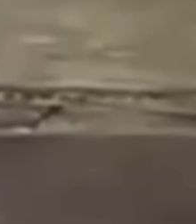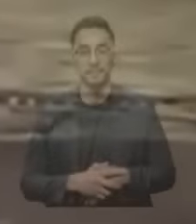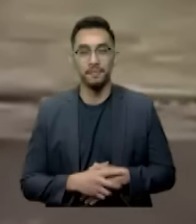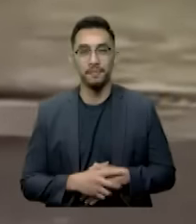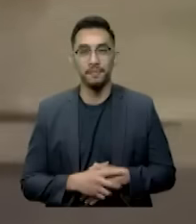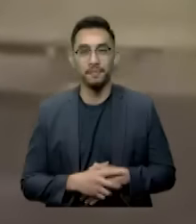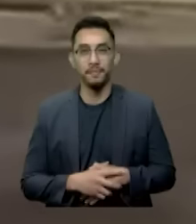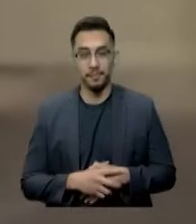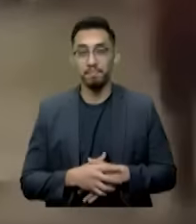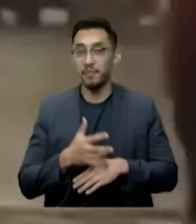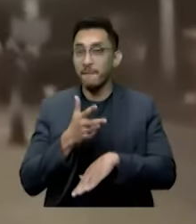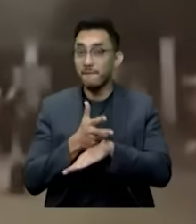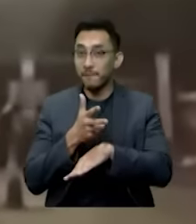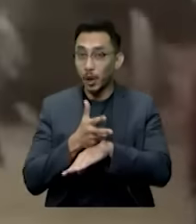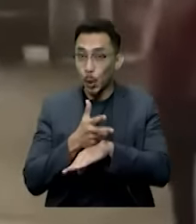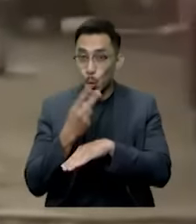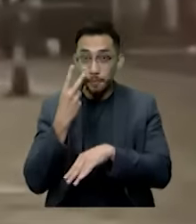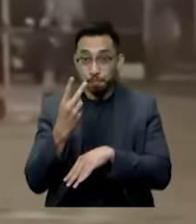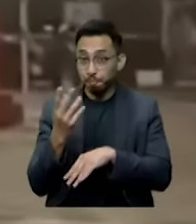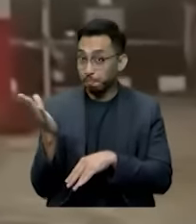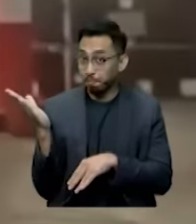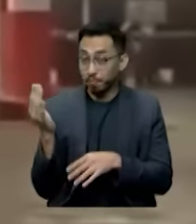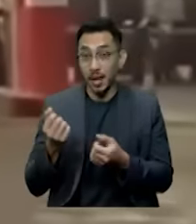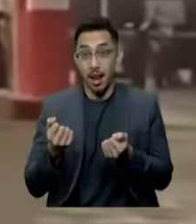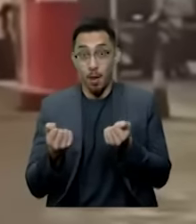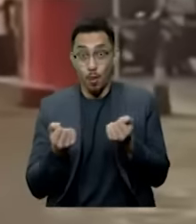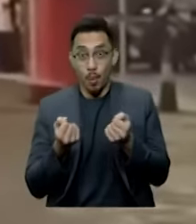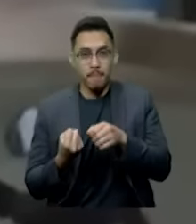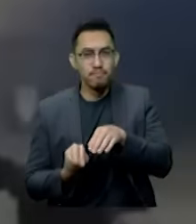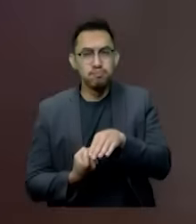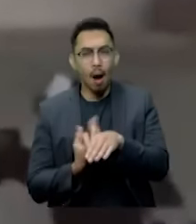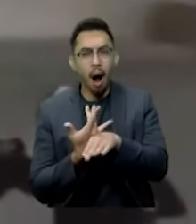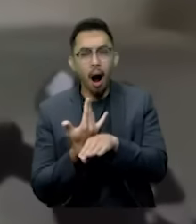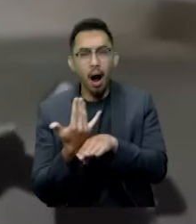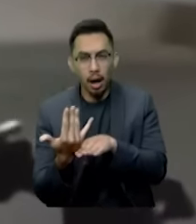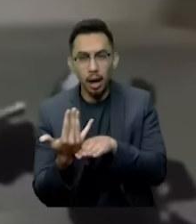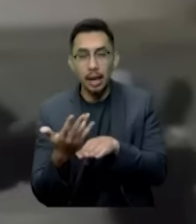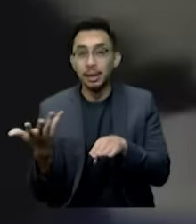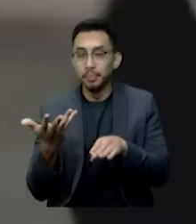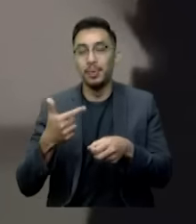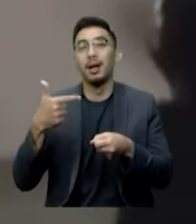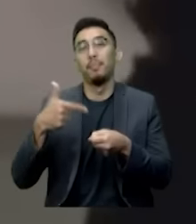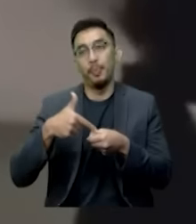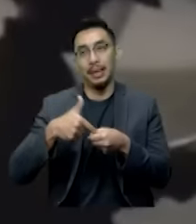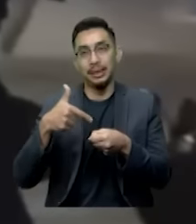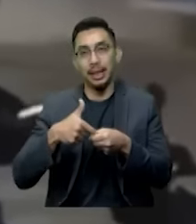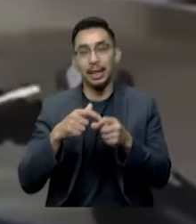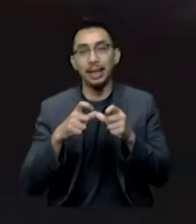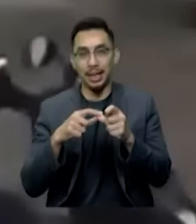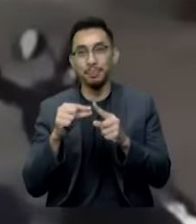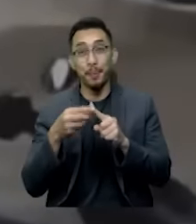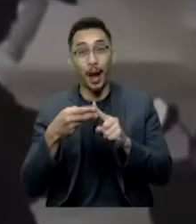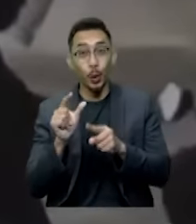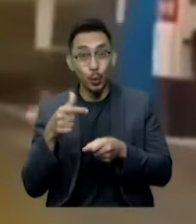Video amatir merekam kepanikan yang terjadi saat sebuah minibus terbakar sewaktu mengisi BBM di SPBU Cikamuning, Padalarang, Kabupaten Bandung